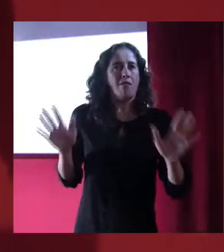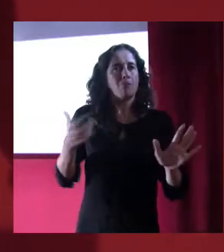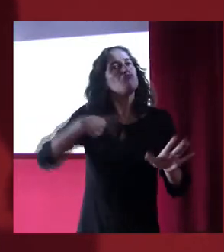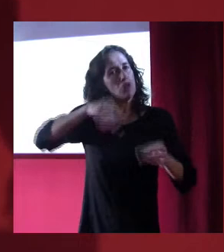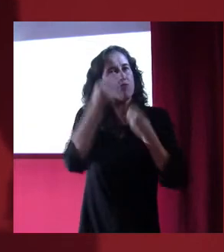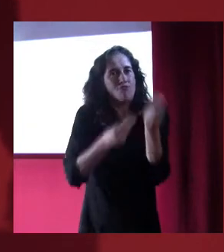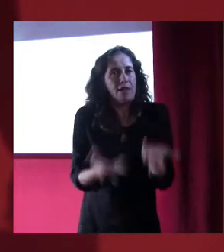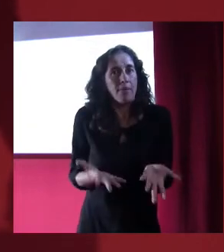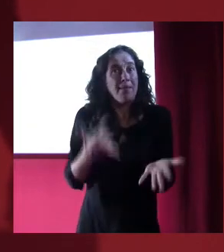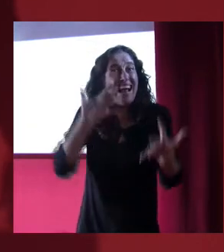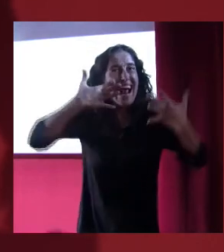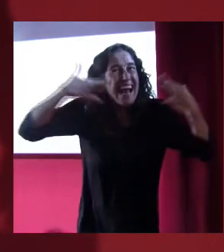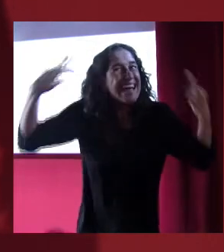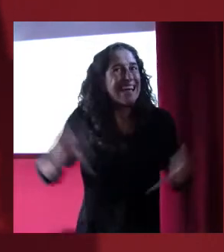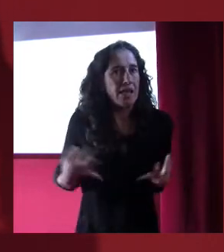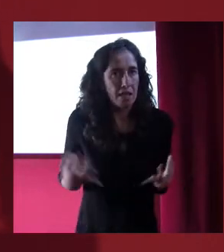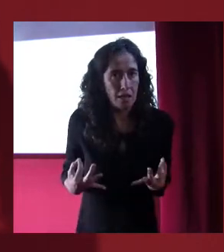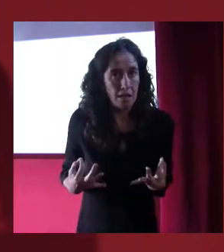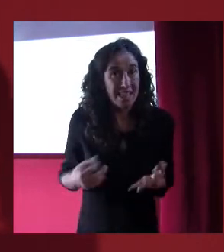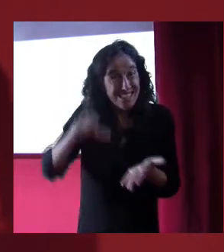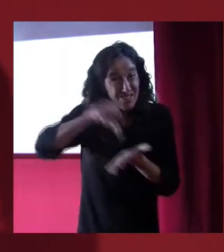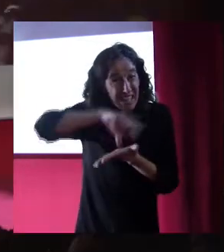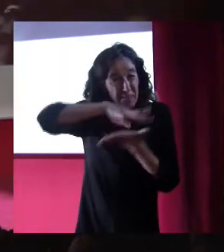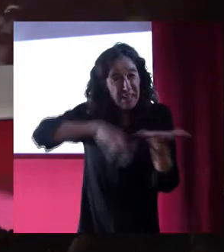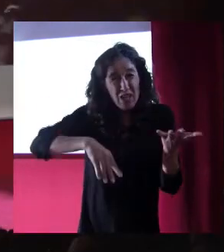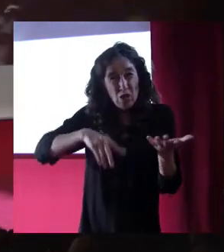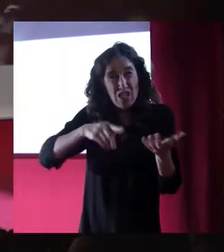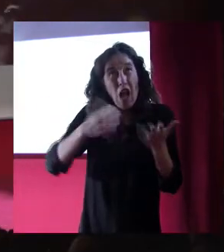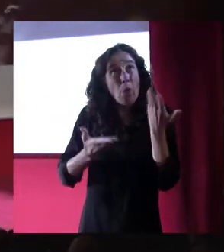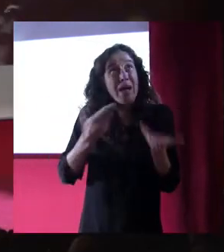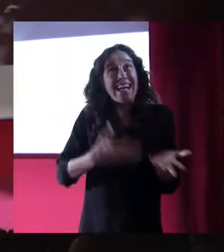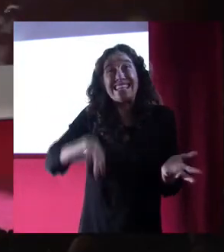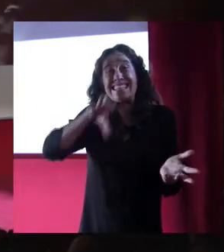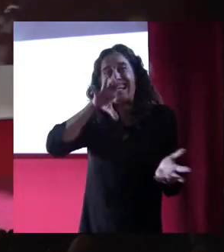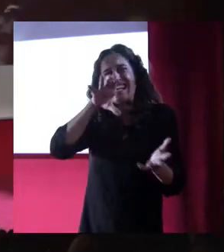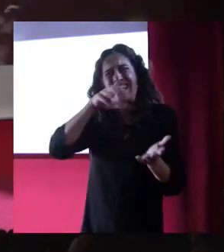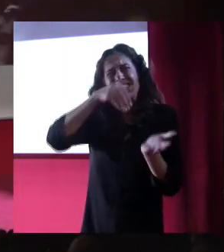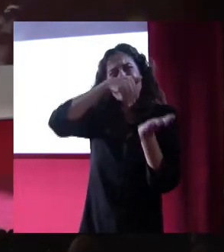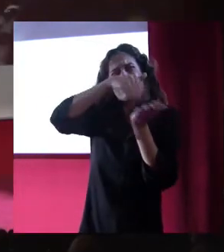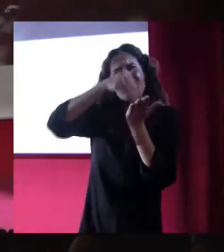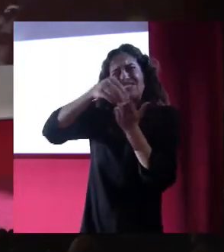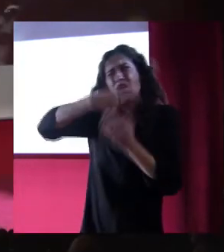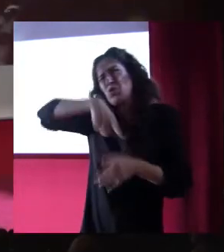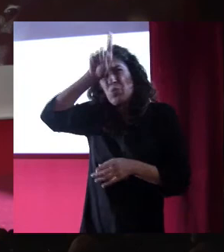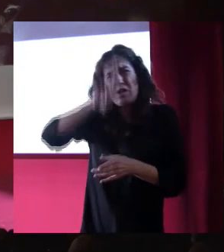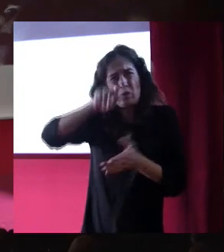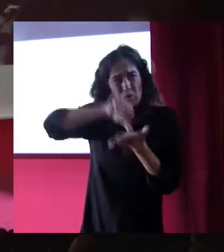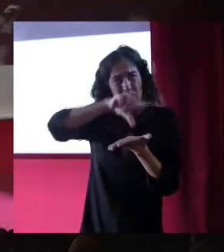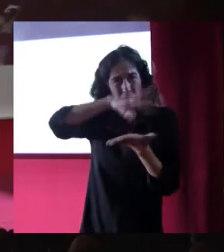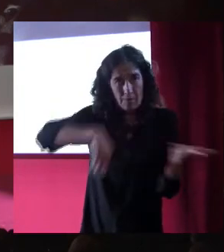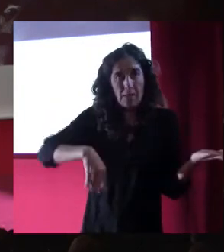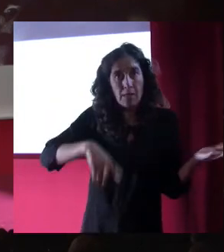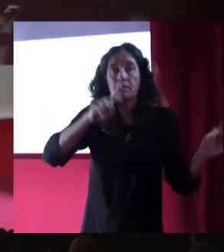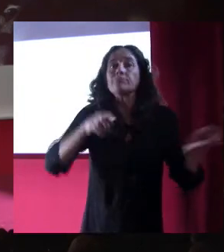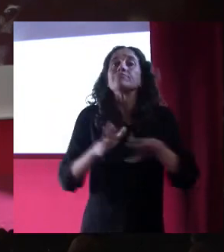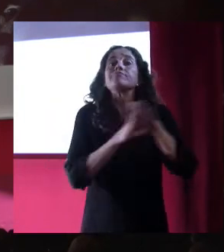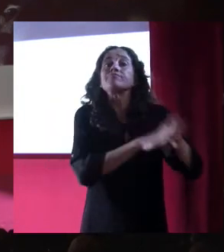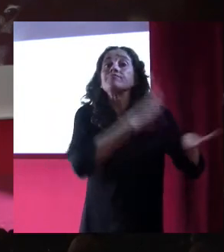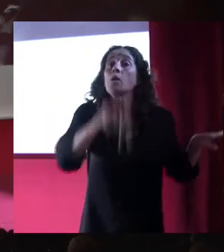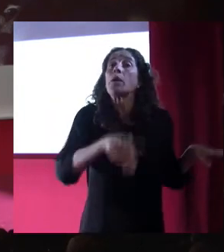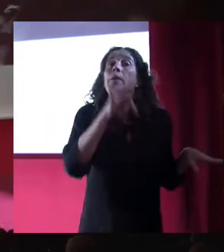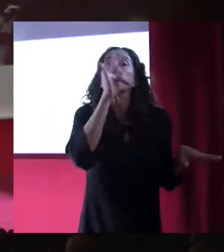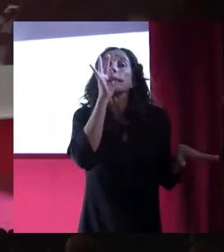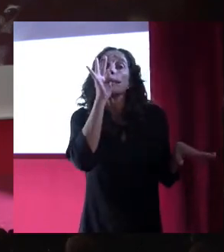La realitat és que Barcelona és la ciutat de l'Estat amb més desnonaments. Van prometre que hi hauria